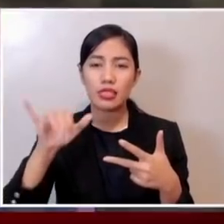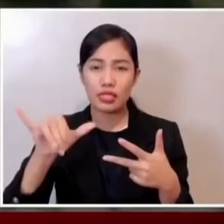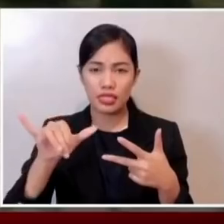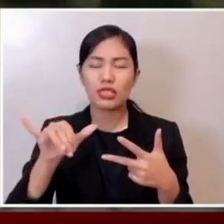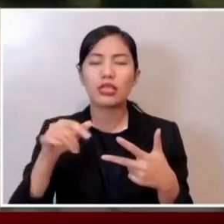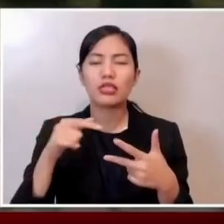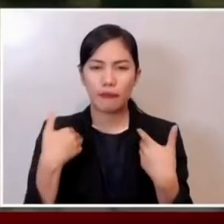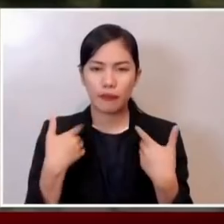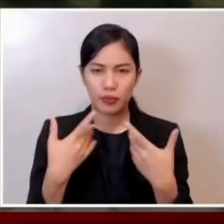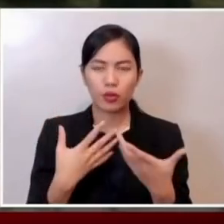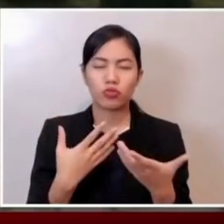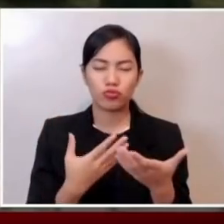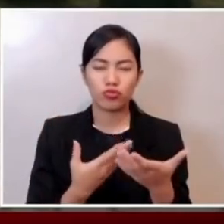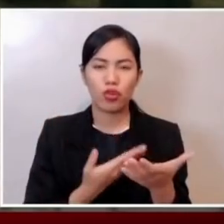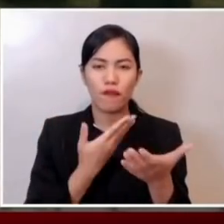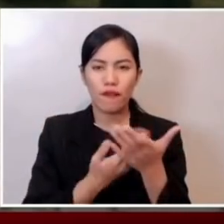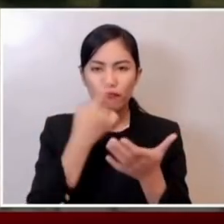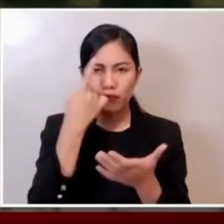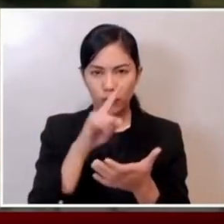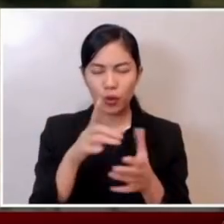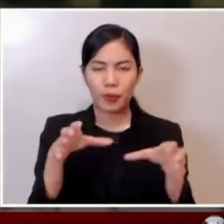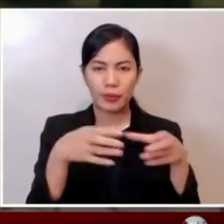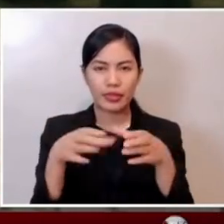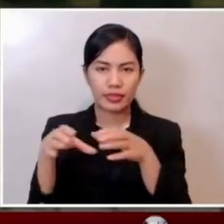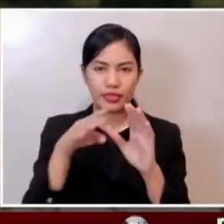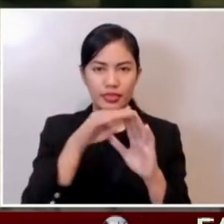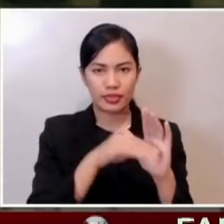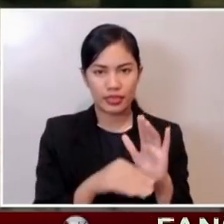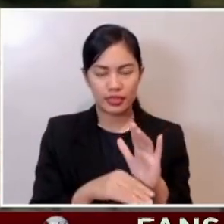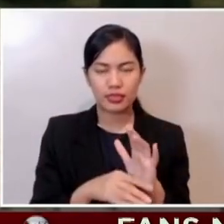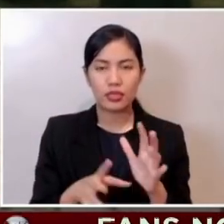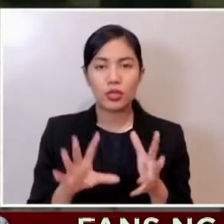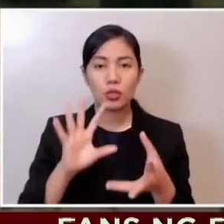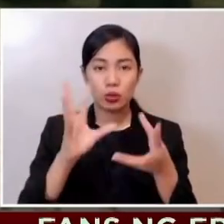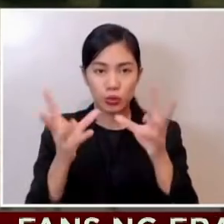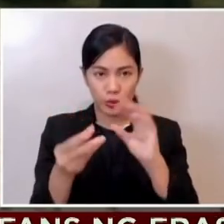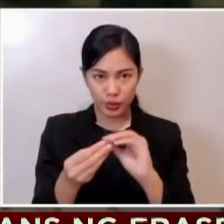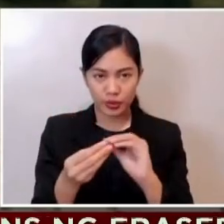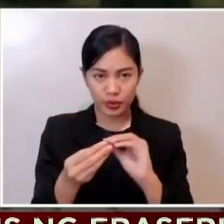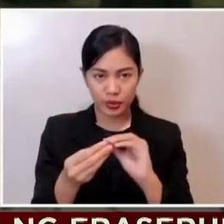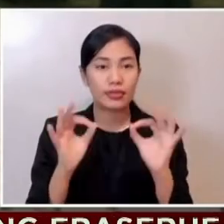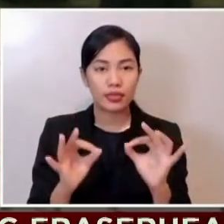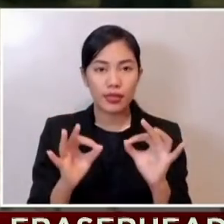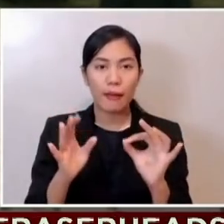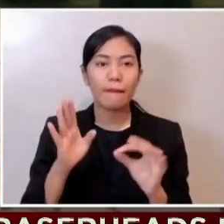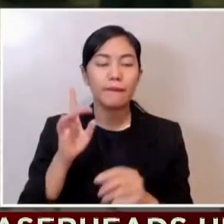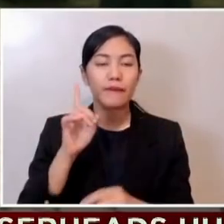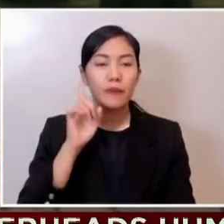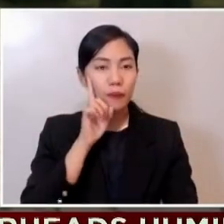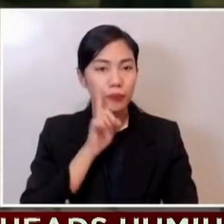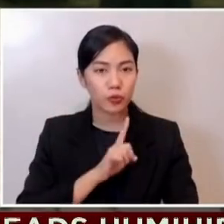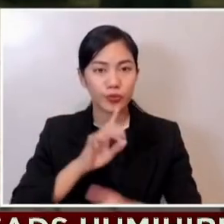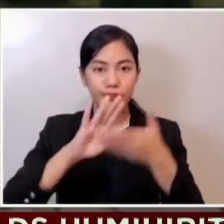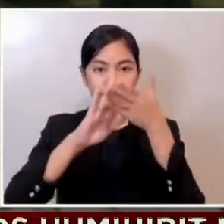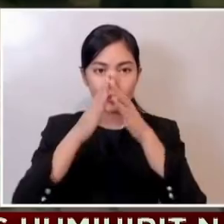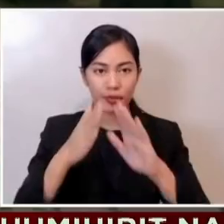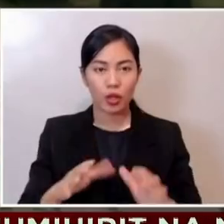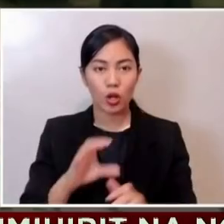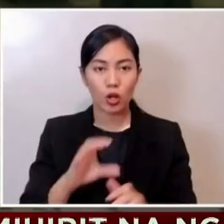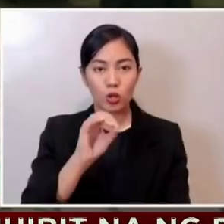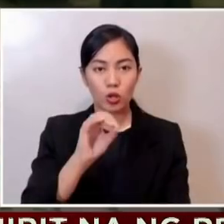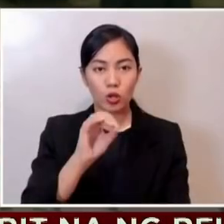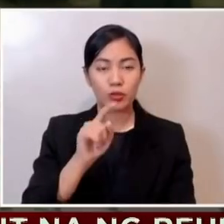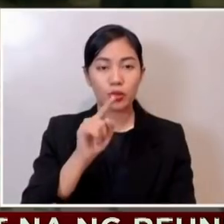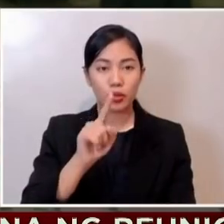Henry, sa pangkalahatan, ayon sa COMELEC, naging maayos at mapayapa itong October 1 to 8 filing ng COC sa buong